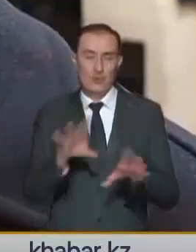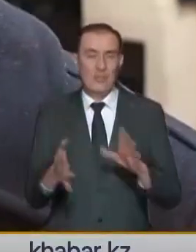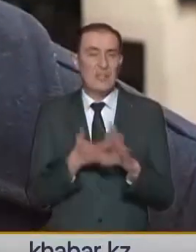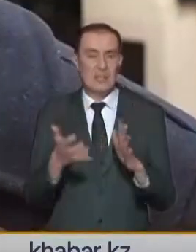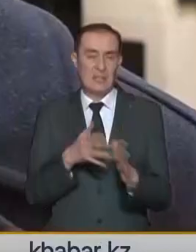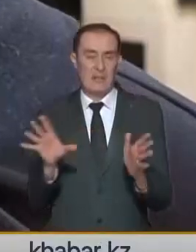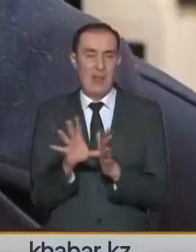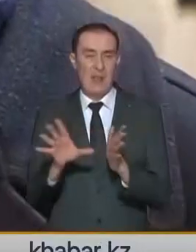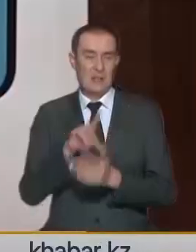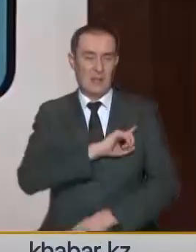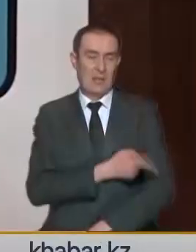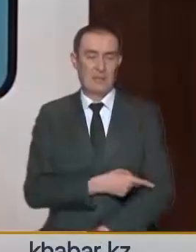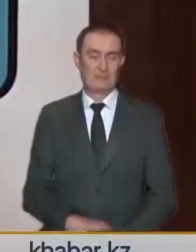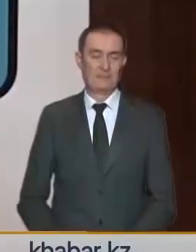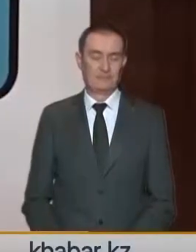перебоев с